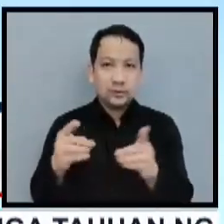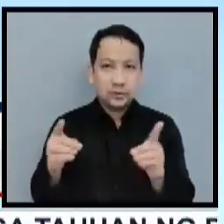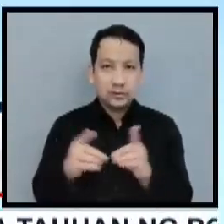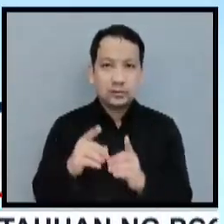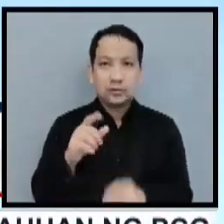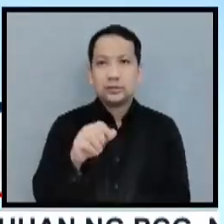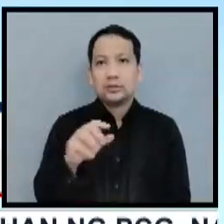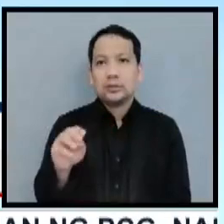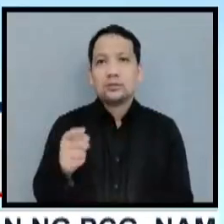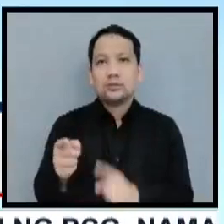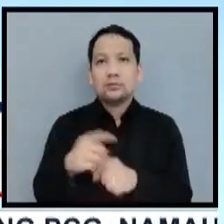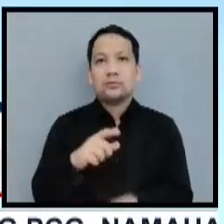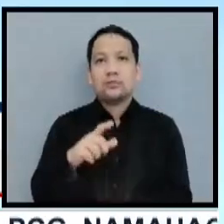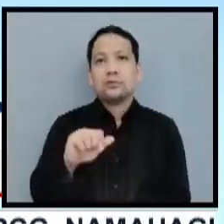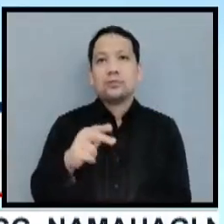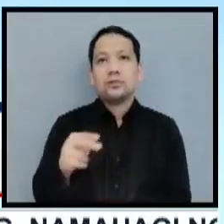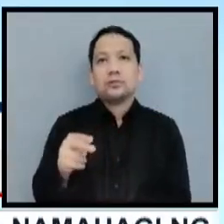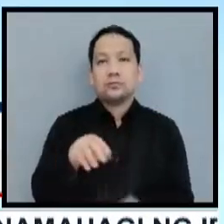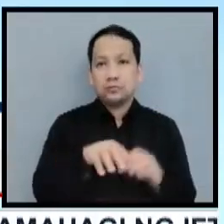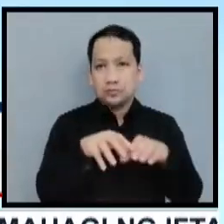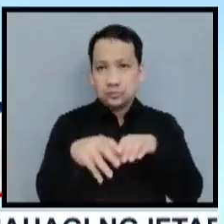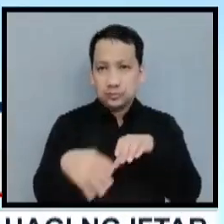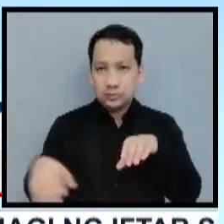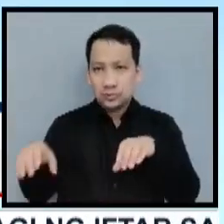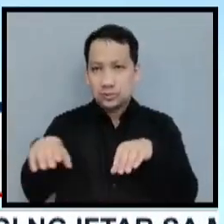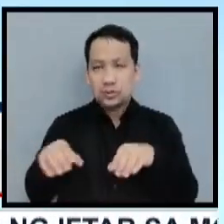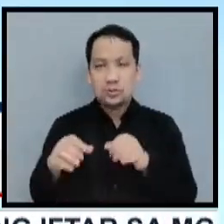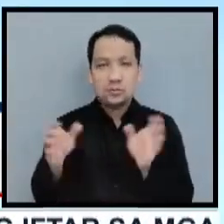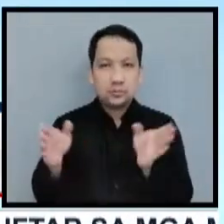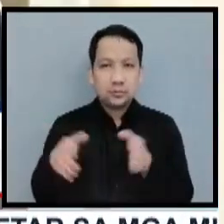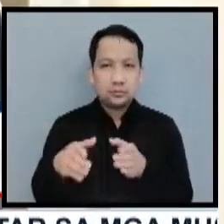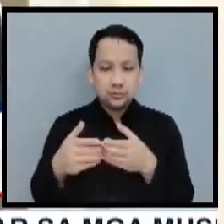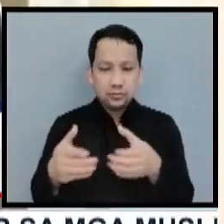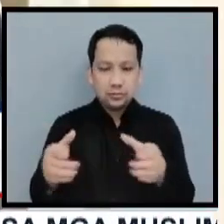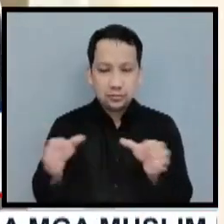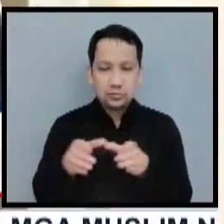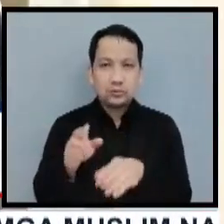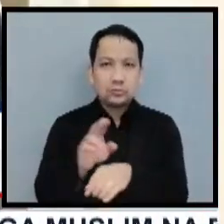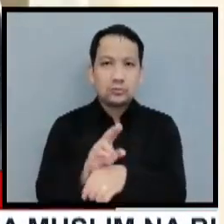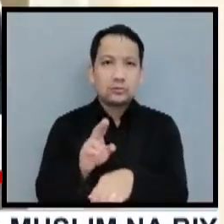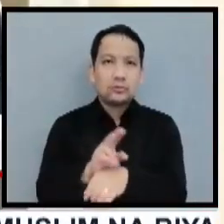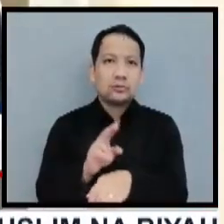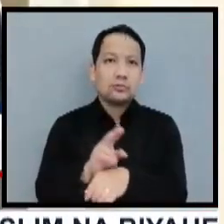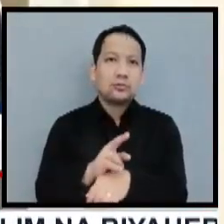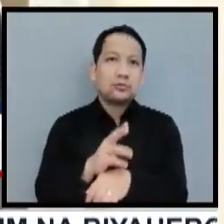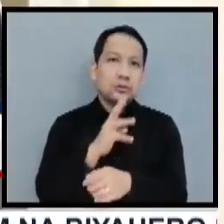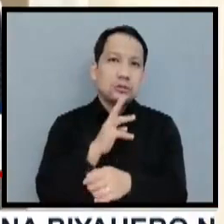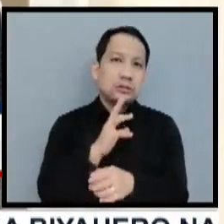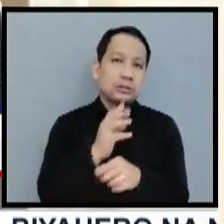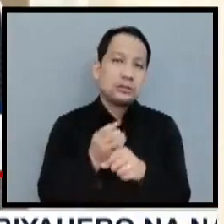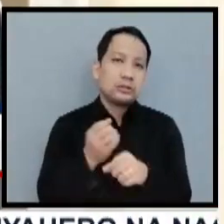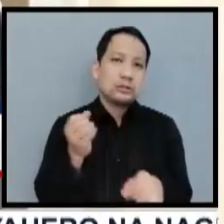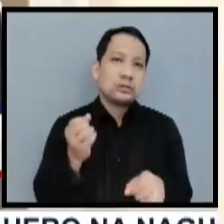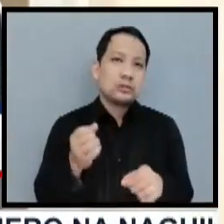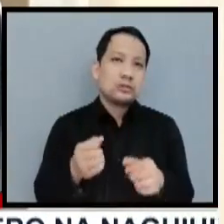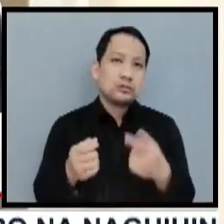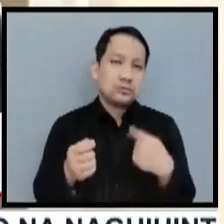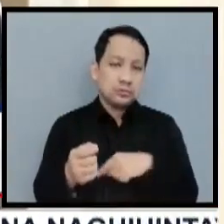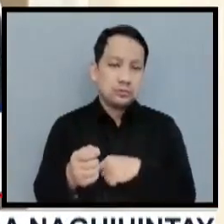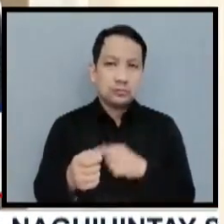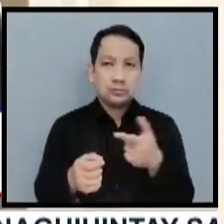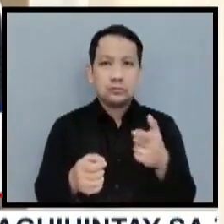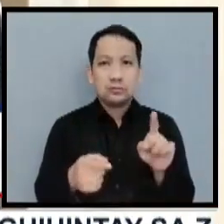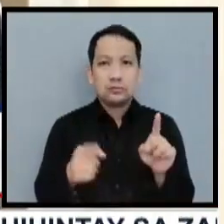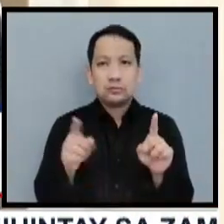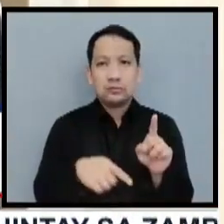angat papunta sa maliliit na dam para magamit ang mga tumatagas na tubig. We're working 24/7 to try